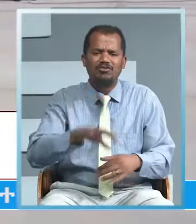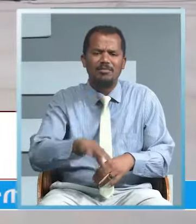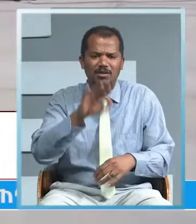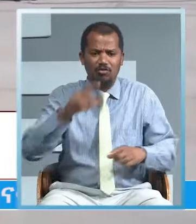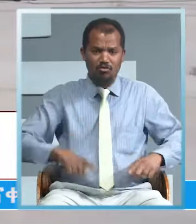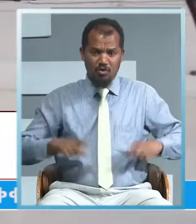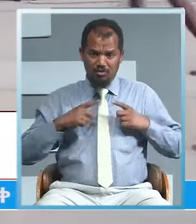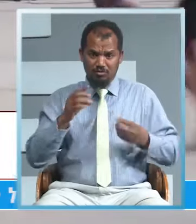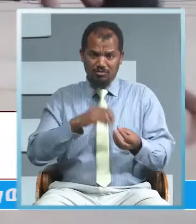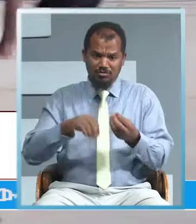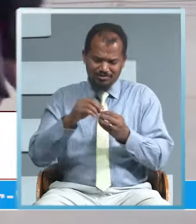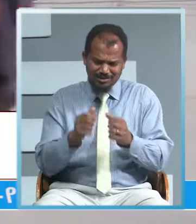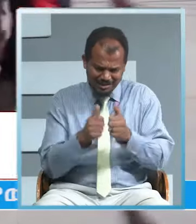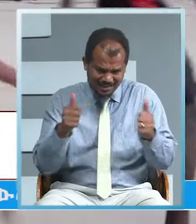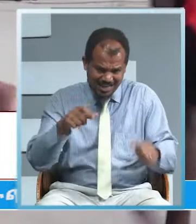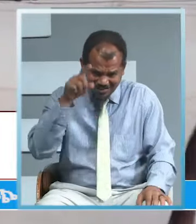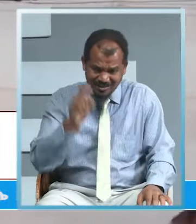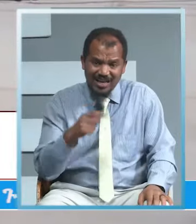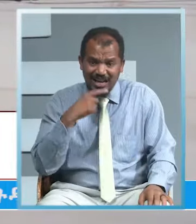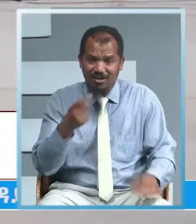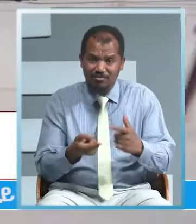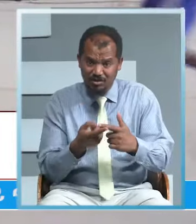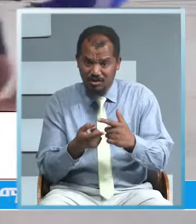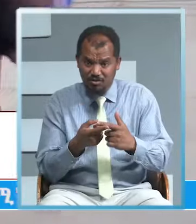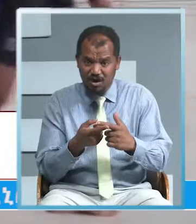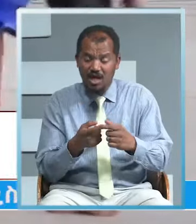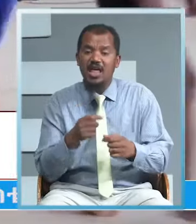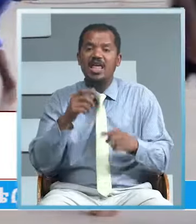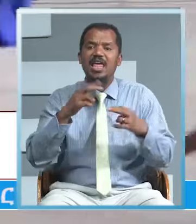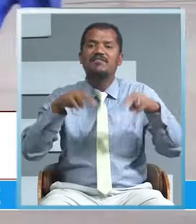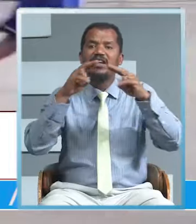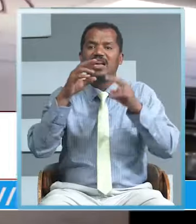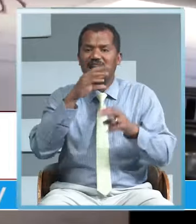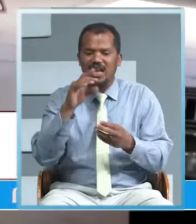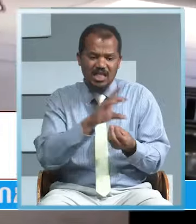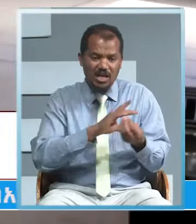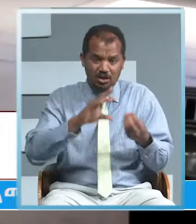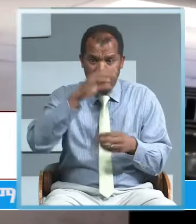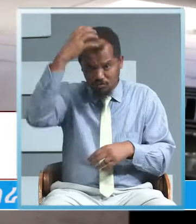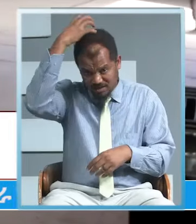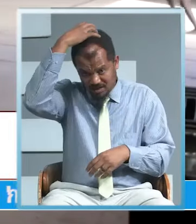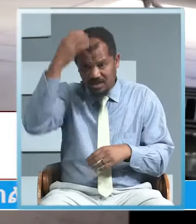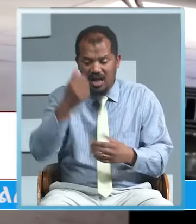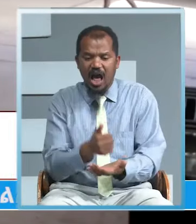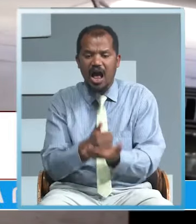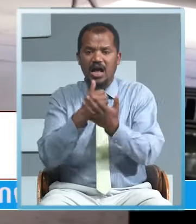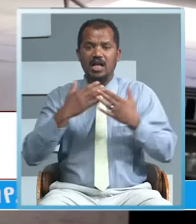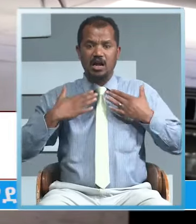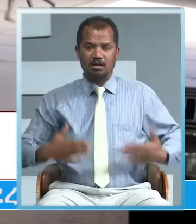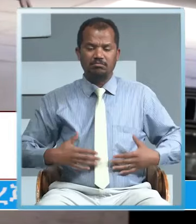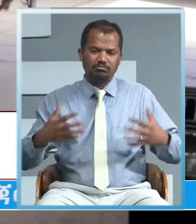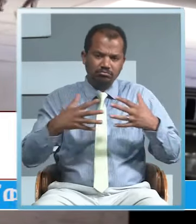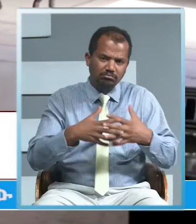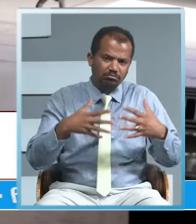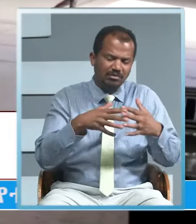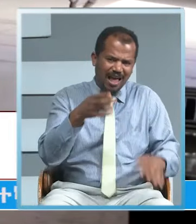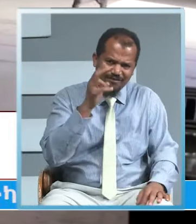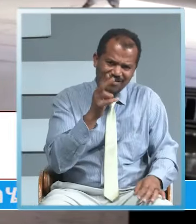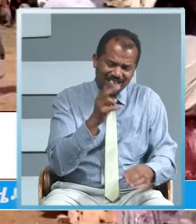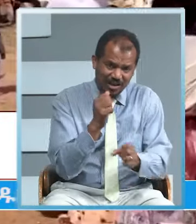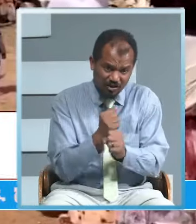ለሚገኙ ነዋሪዎች ጭምር እጅግ ያስፈልጋል ያሉት ምክትል ኮሚሽነሯ የፌዴራልና የክልሉ መንግስት አጋር አካላትን በማስተባበር